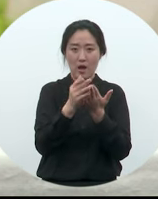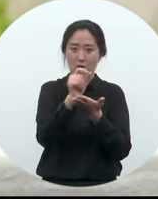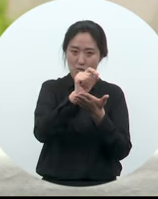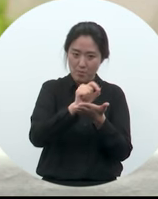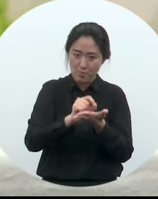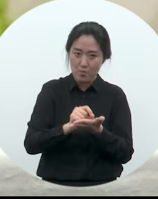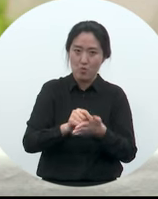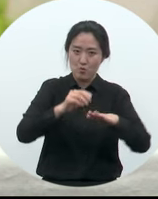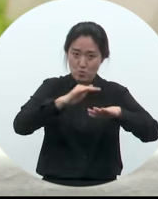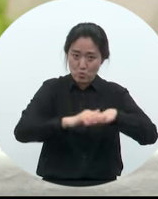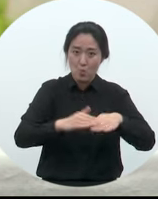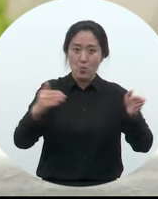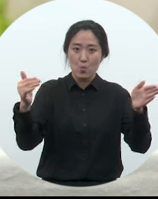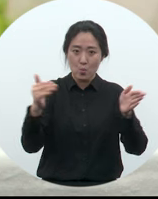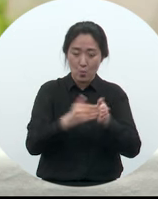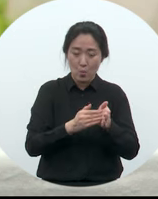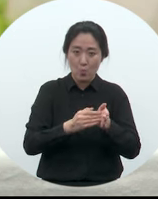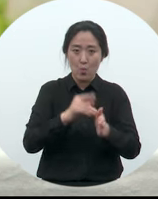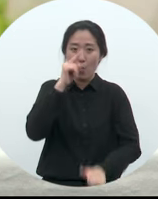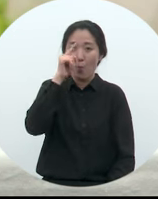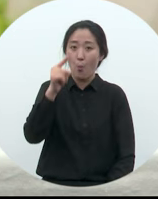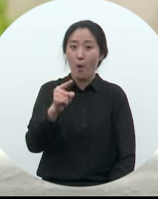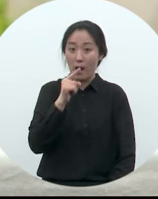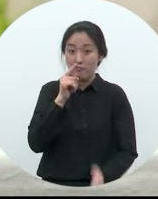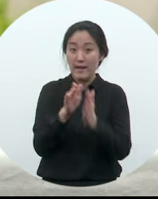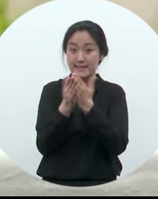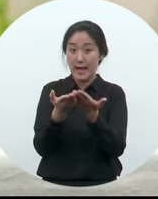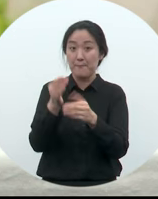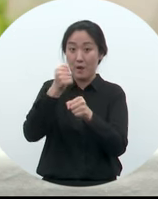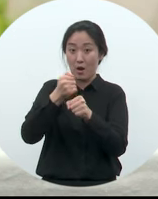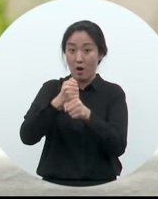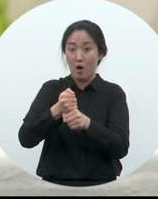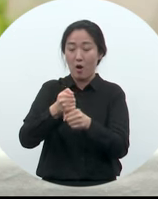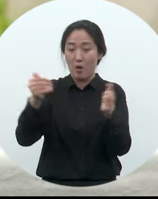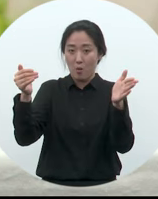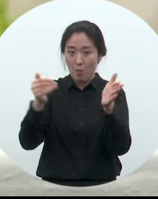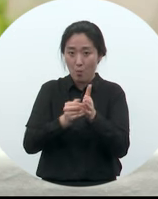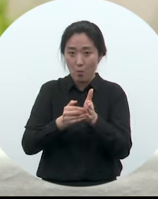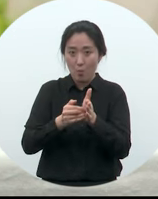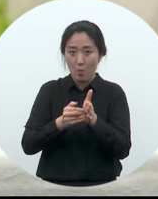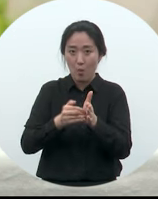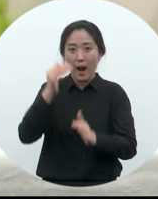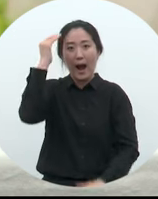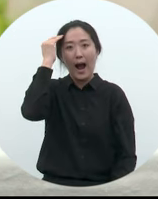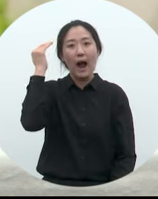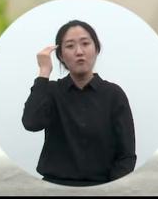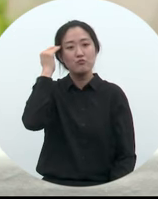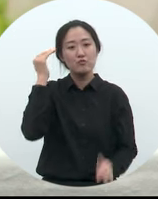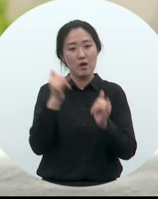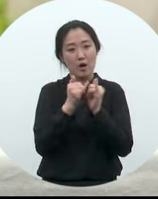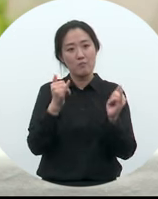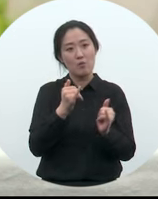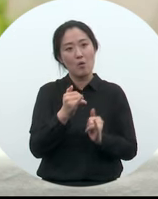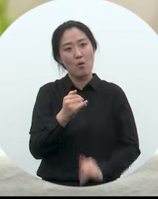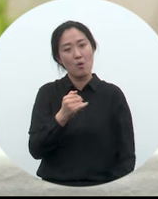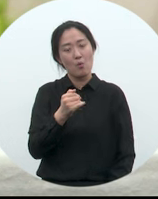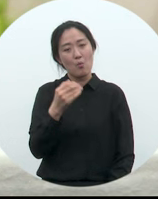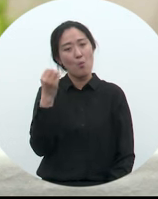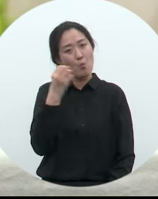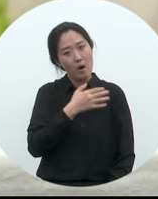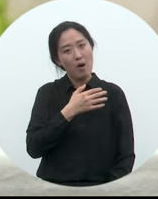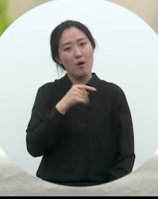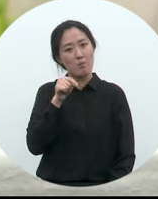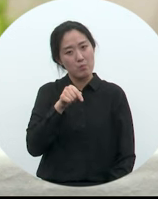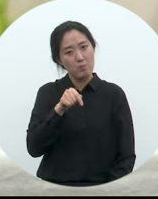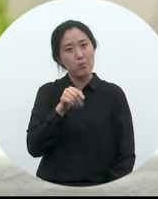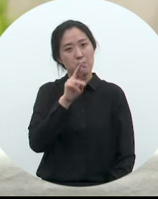해놓고 결국 하멜 표류기가 서양에서 출간이 되면서 서양 사람들도 우리나라 인삼에 대해서